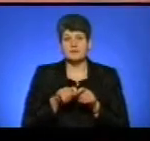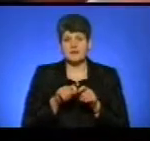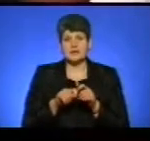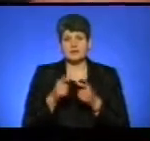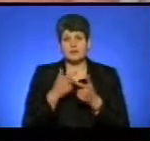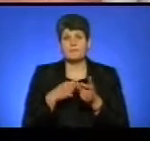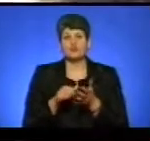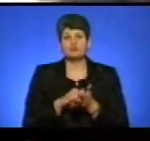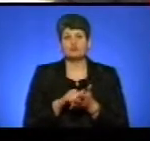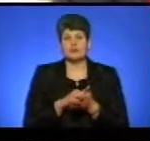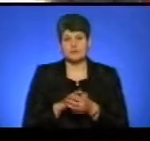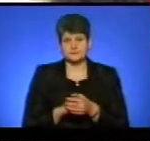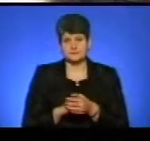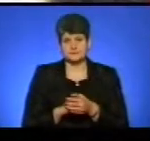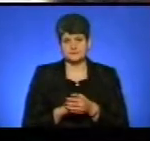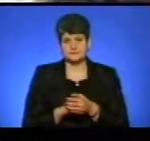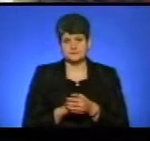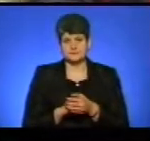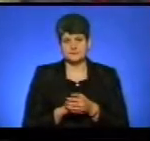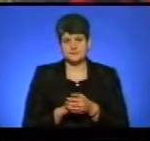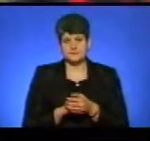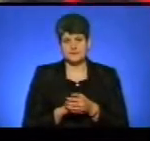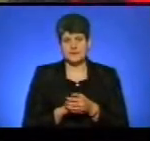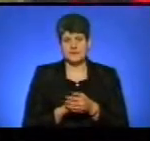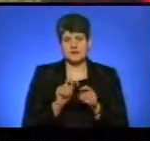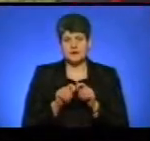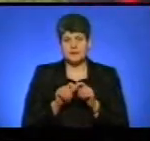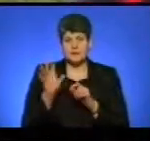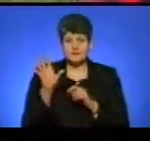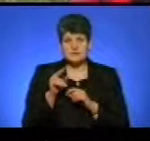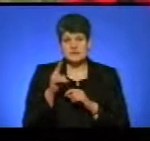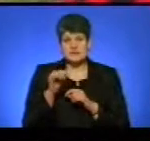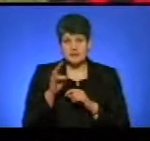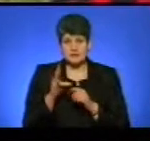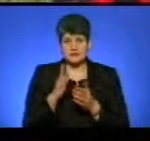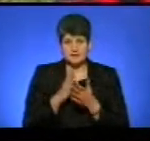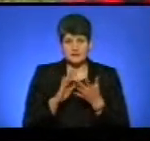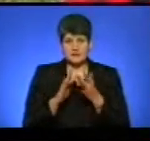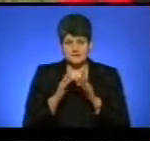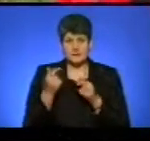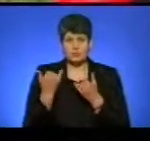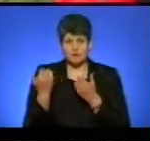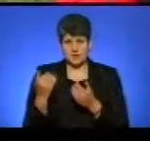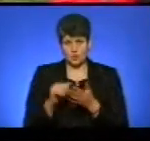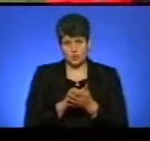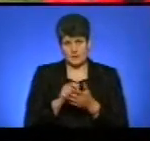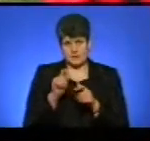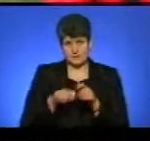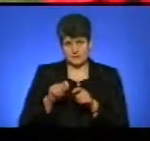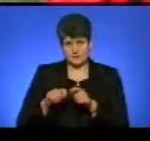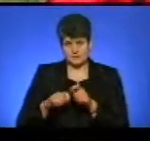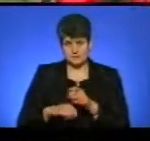документами. Звіряємо ці дані, які ми взяли з інтернету, тепер по їхніх документах.